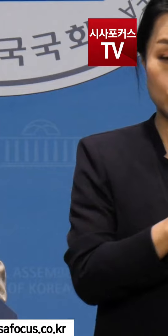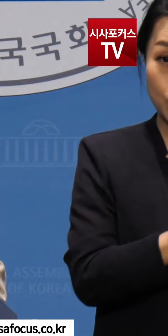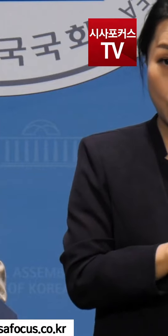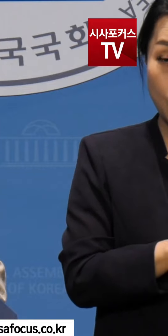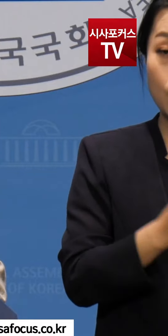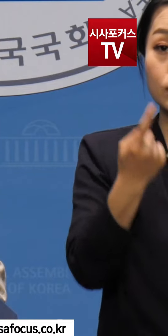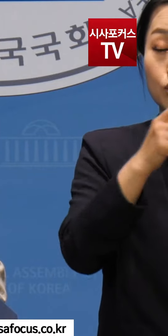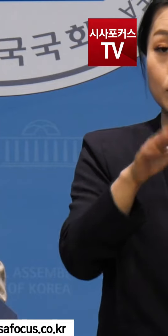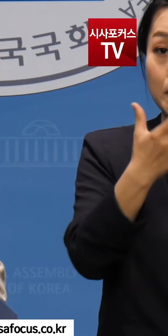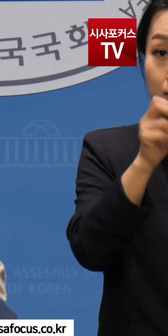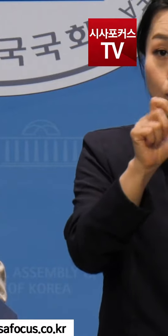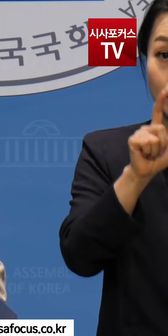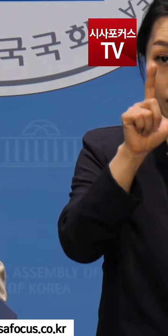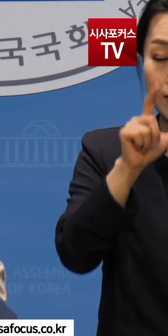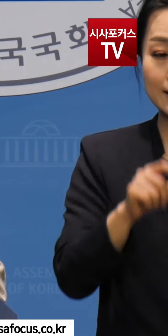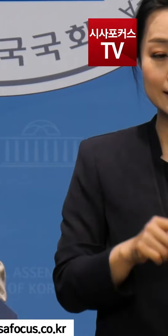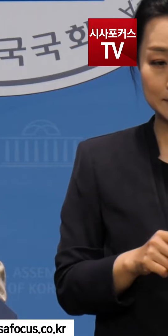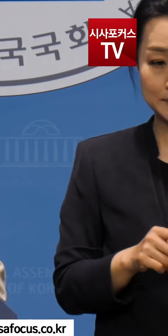15.6%, 85년생은